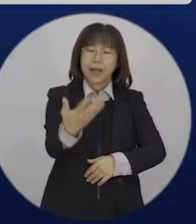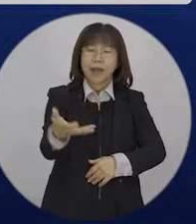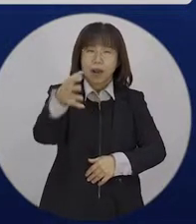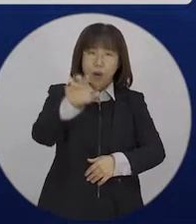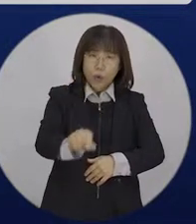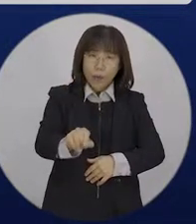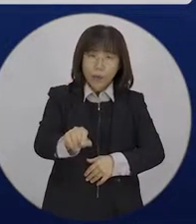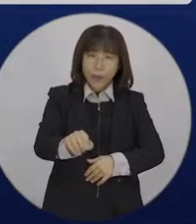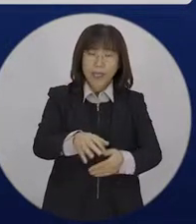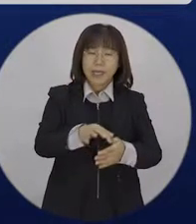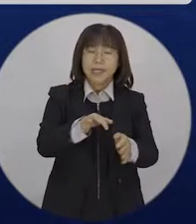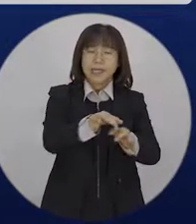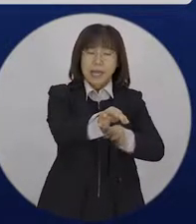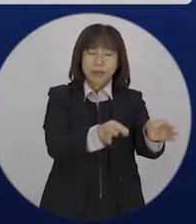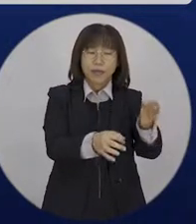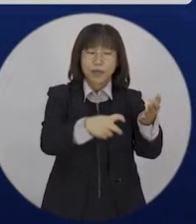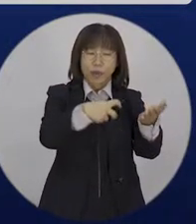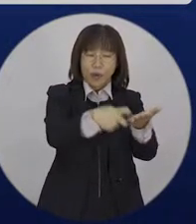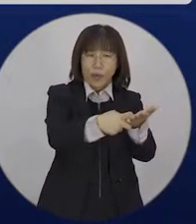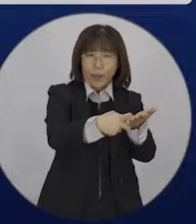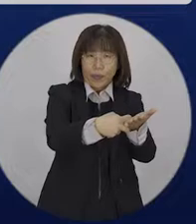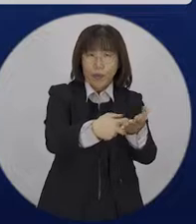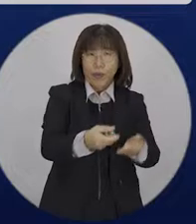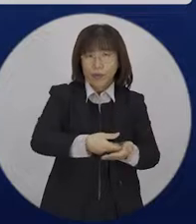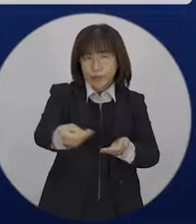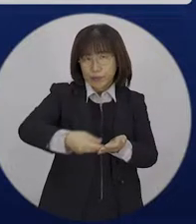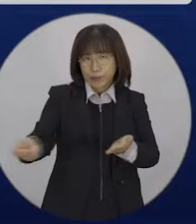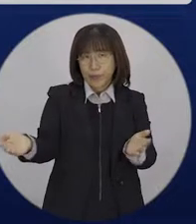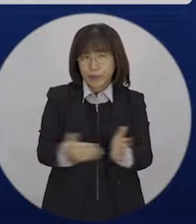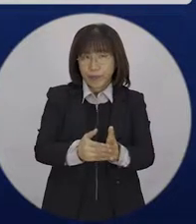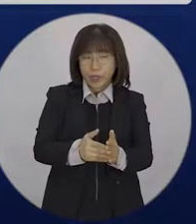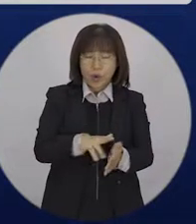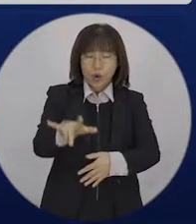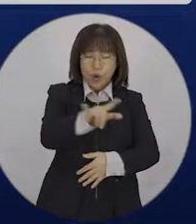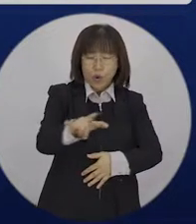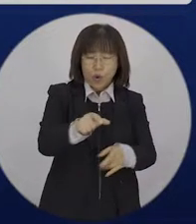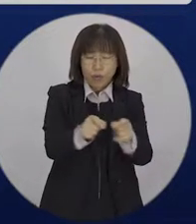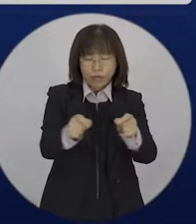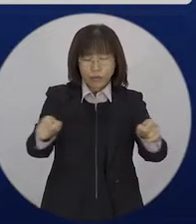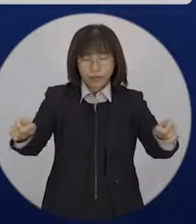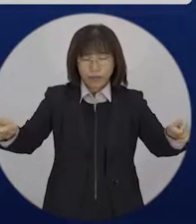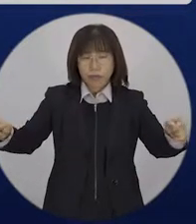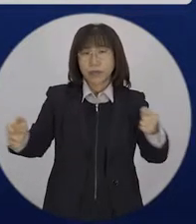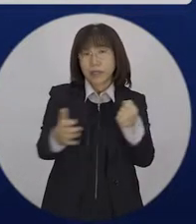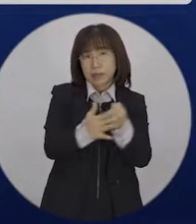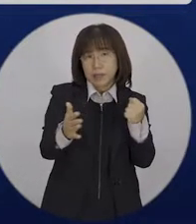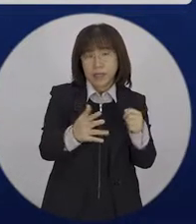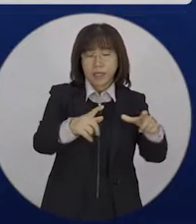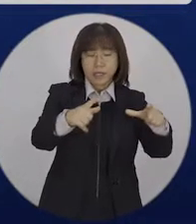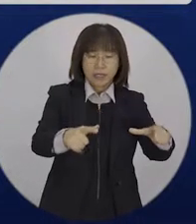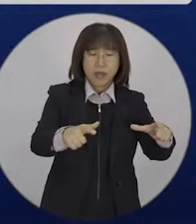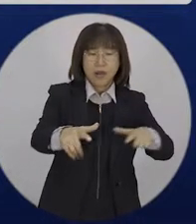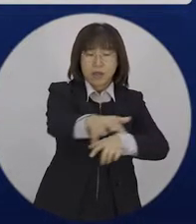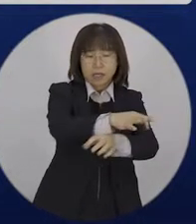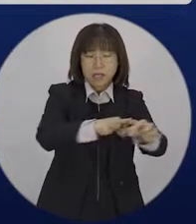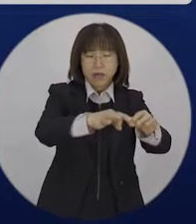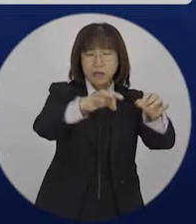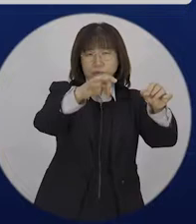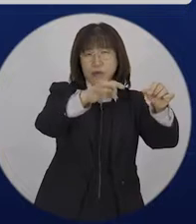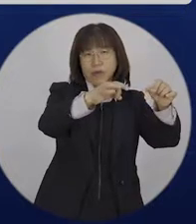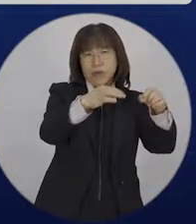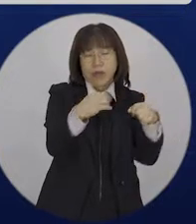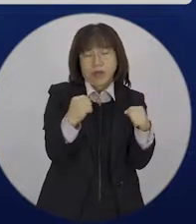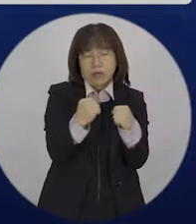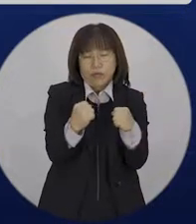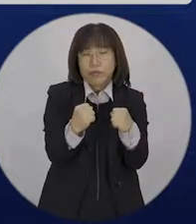상권회복특별지원상품권을 특별 발행했습니다. 이번 특별 발행은 코로나19 사태의 장기화로 인한 지역 상권 위축과